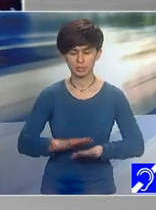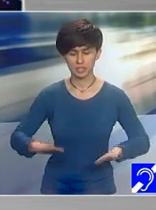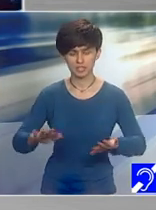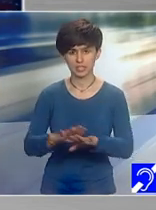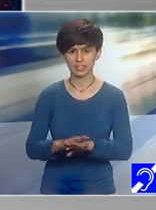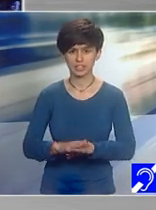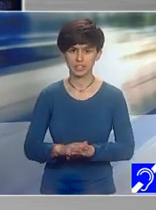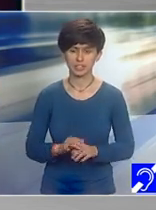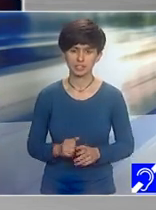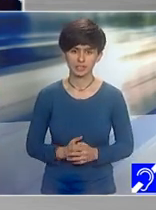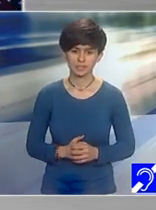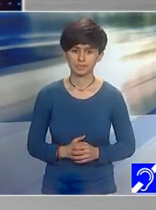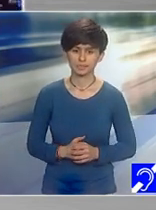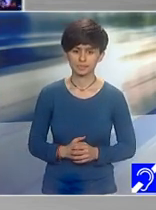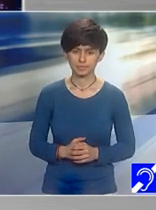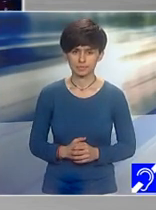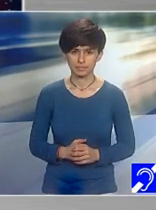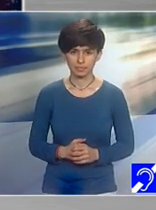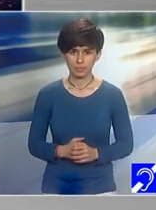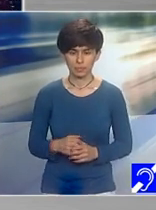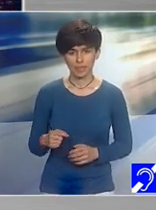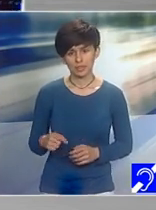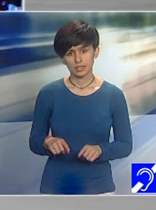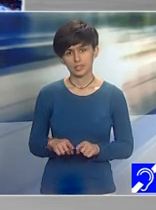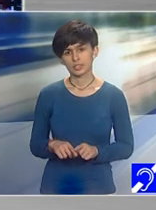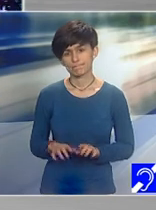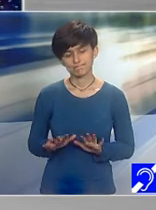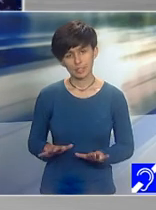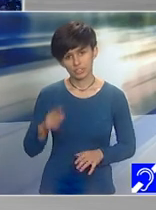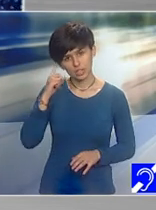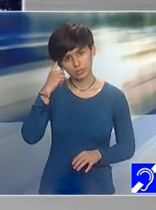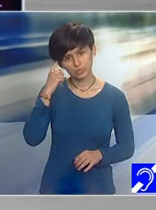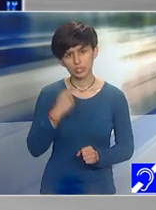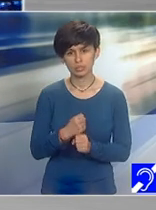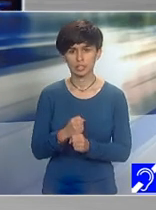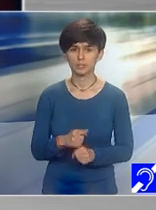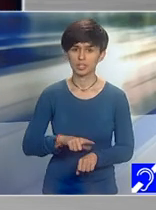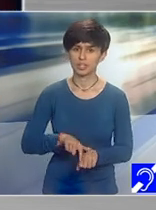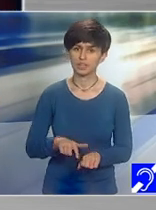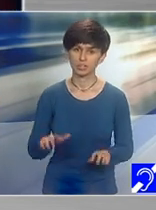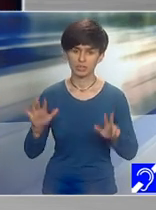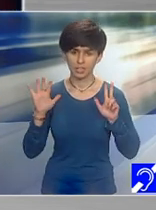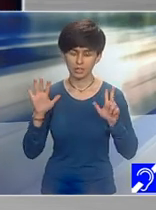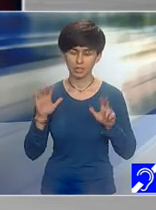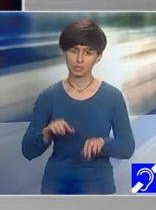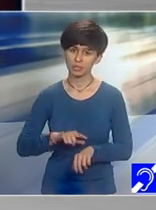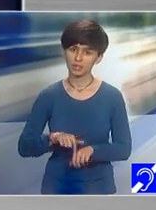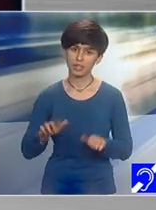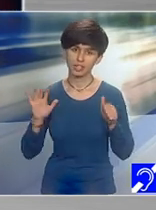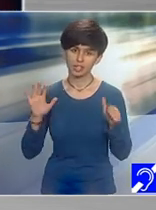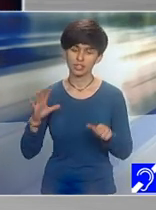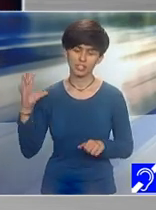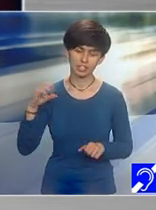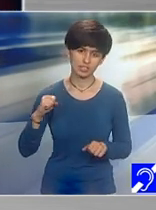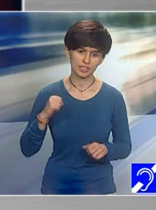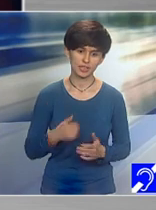totală. Așa cum știți și cum cred că se întâmplă și aici, lucrăm de la ora 8 dimineața, 8-9 dimineața, până la 18 seara. De multe ori,